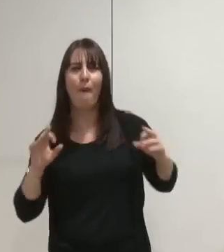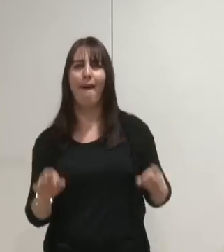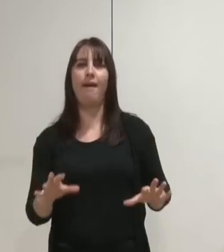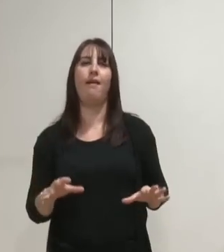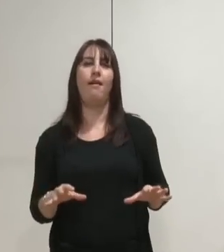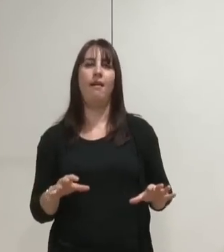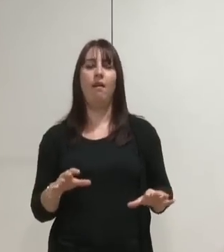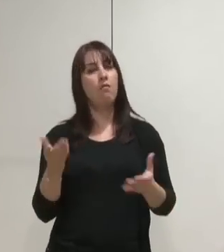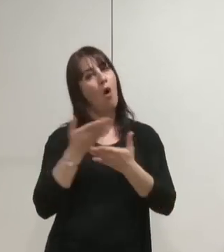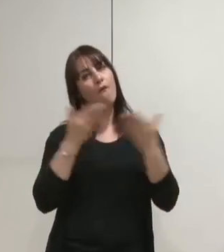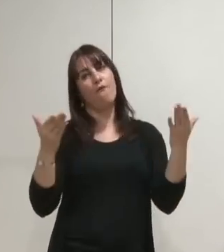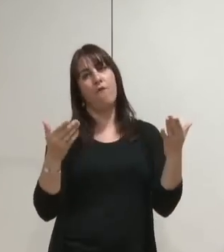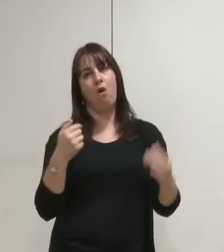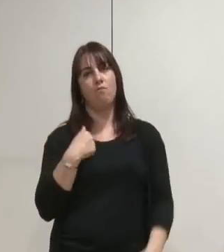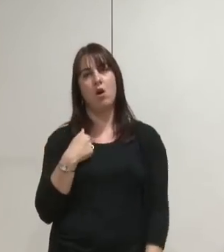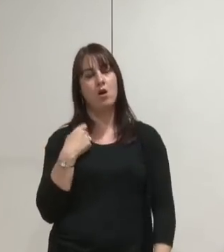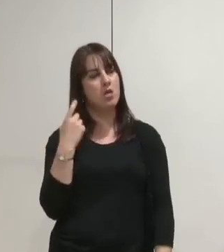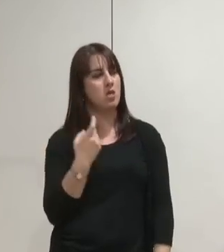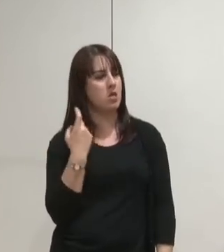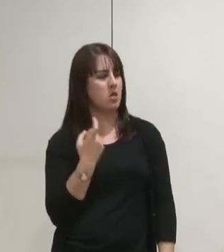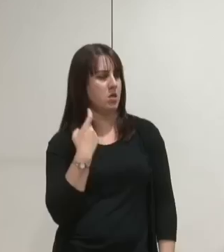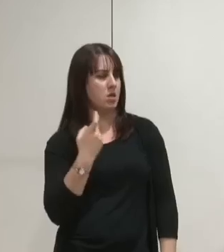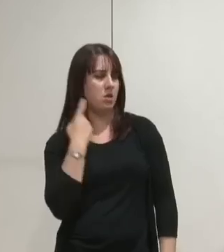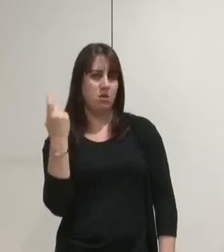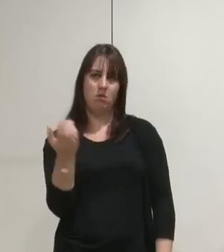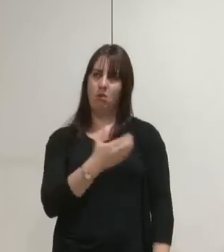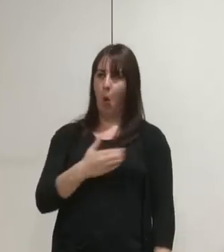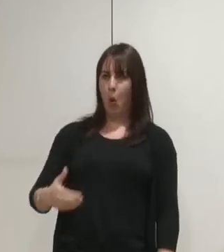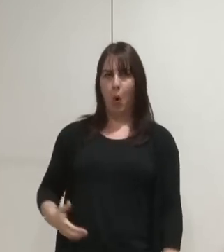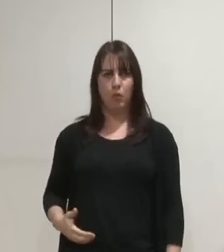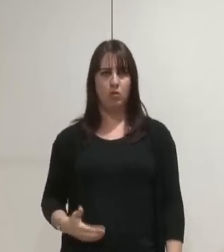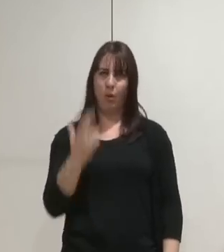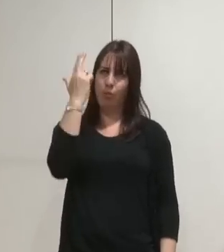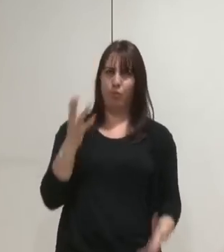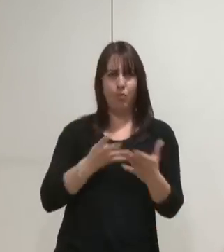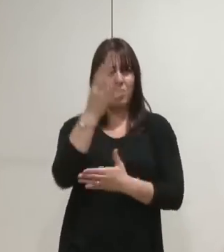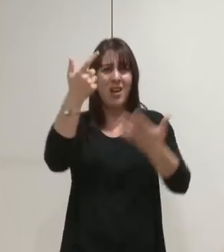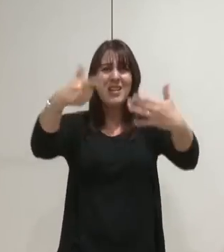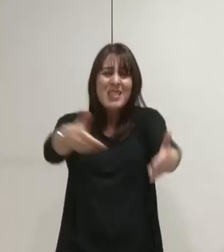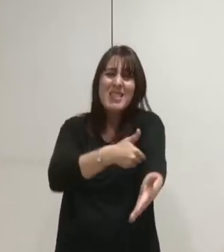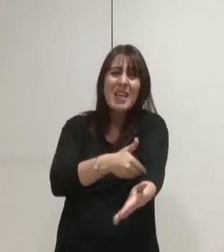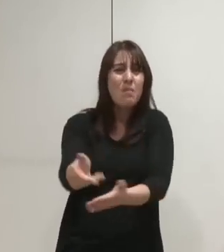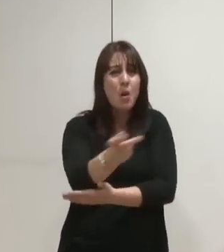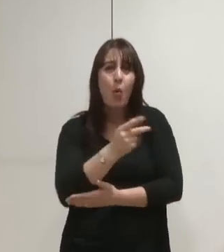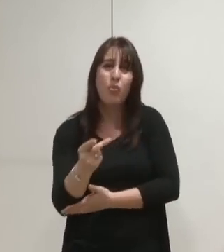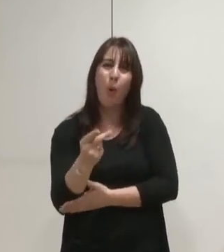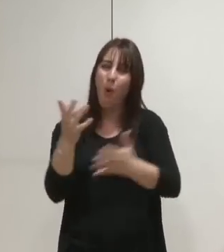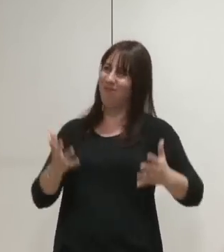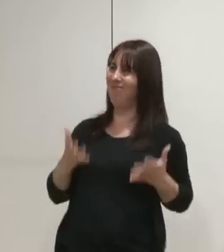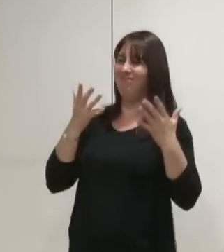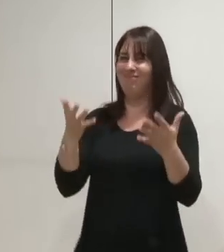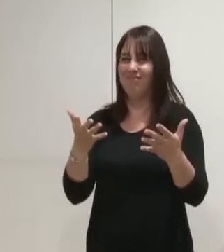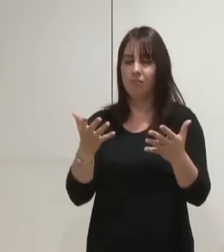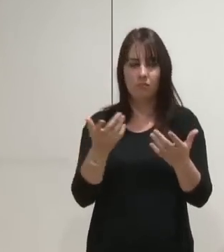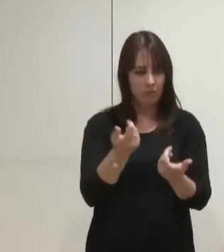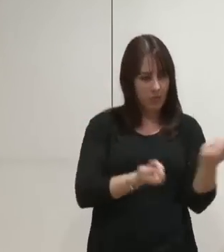vous cache pas que ça me chagrine de voir notre commune se lancer dans un projet à 17 millions d'euros et avec une régie